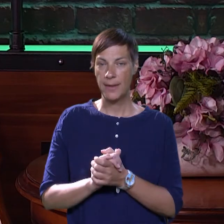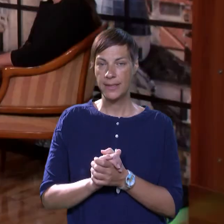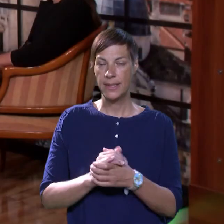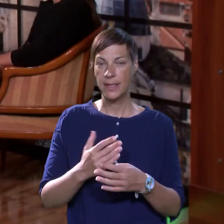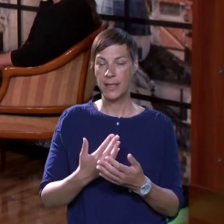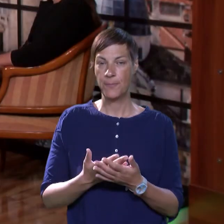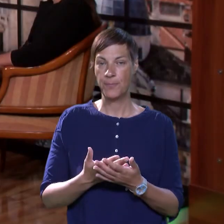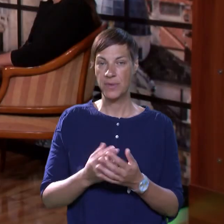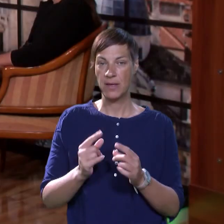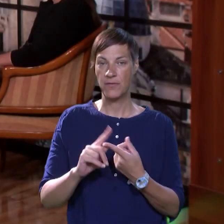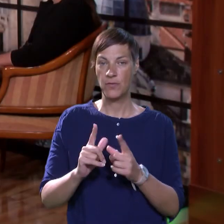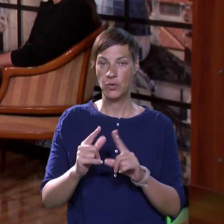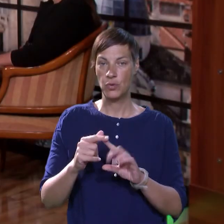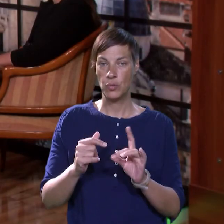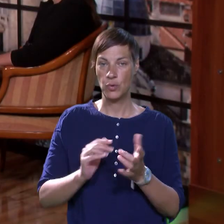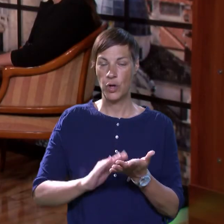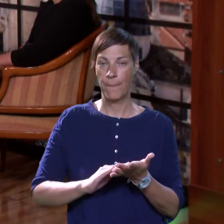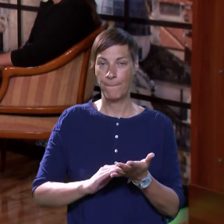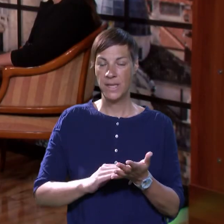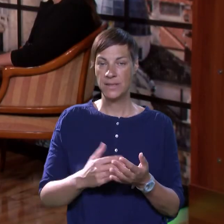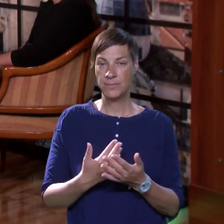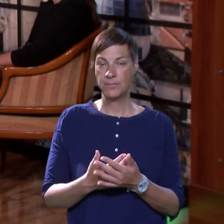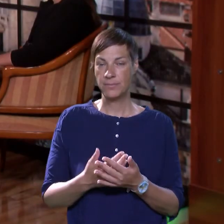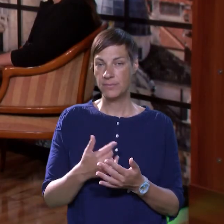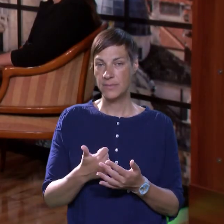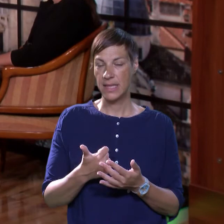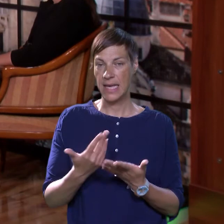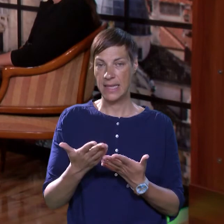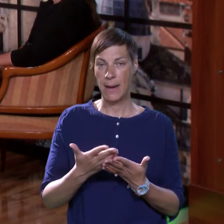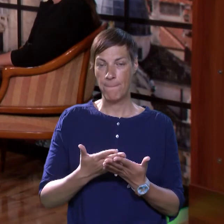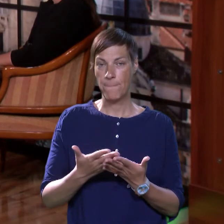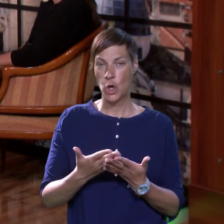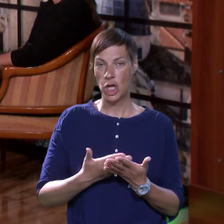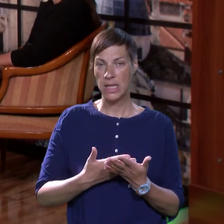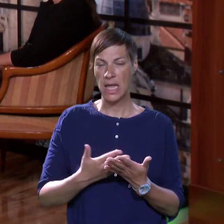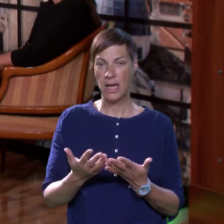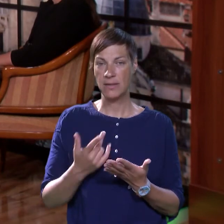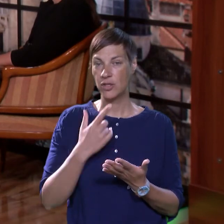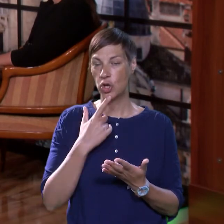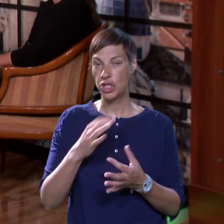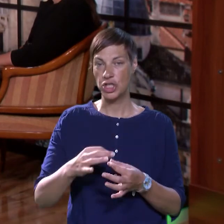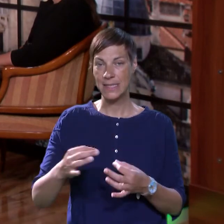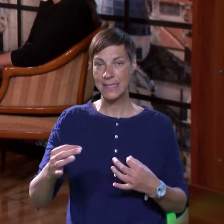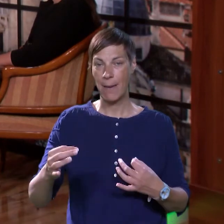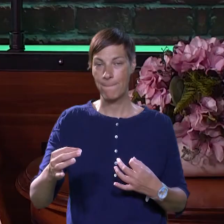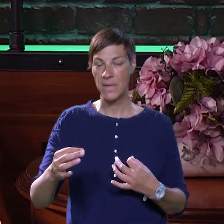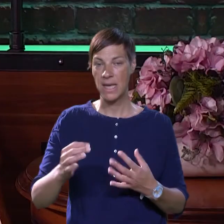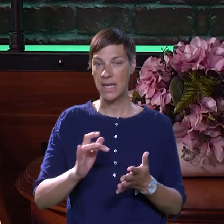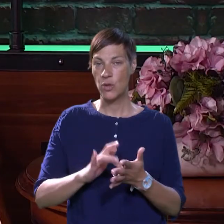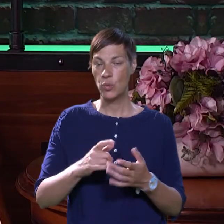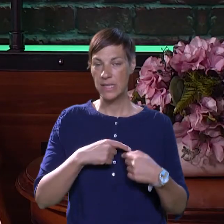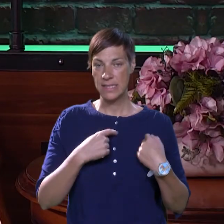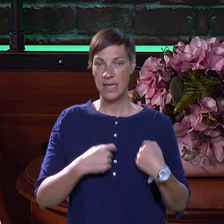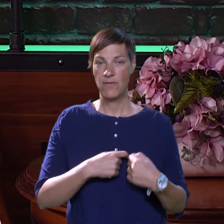Futurom jedan model kojim će se mjeriti